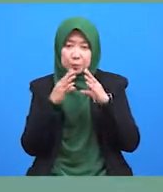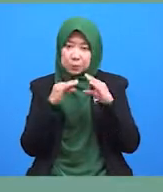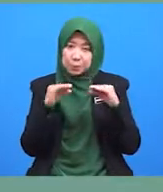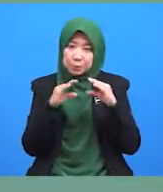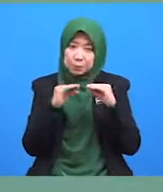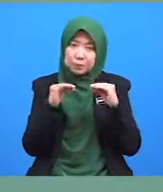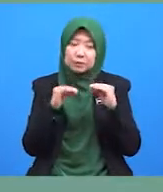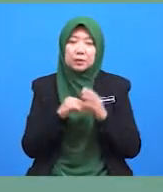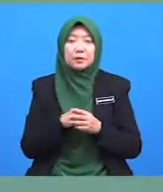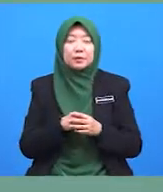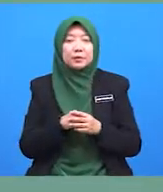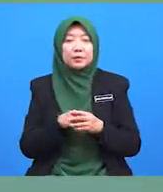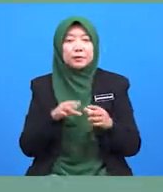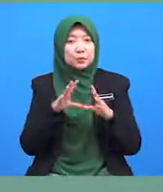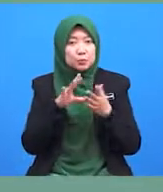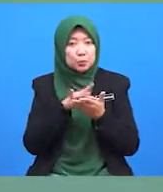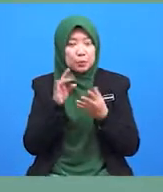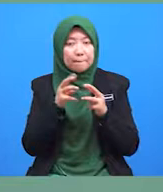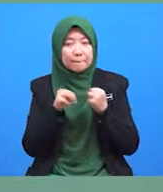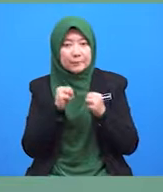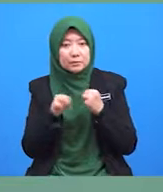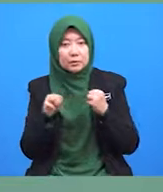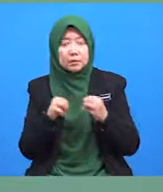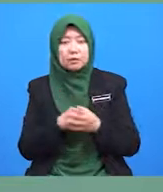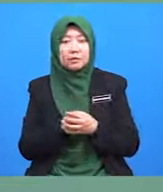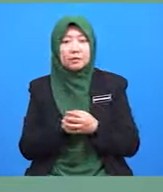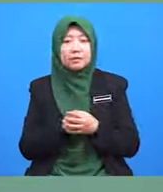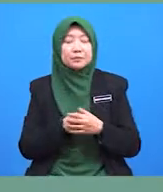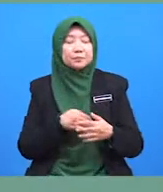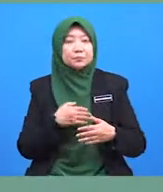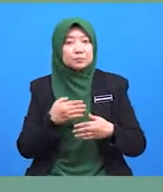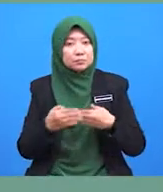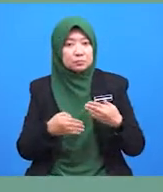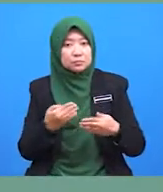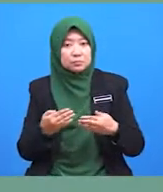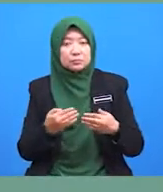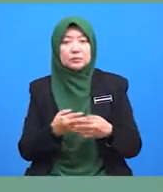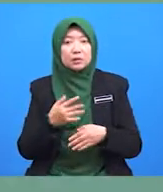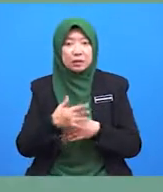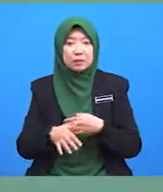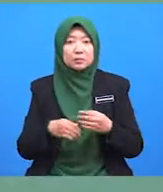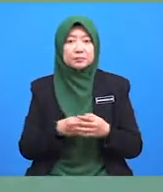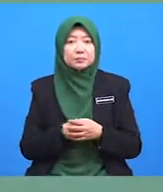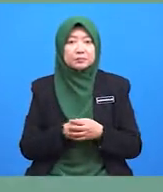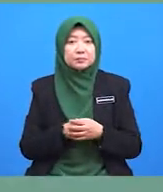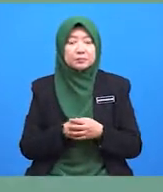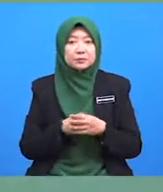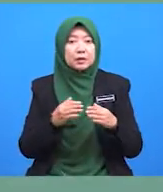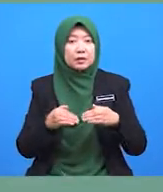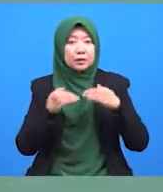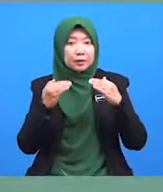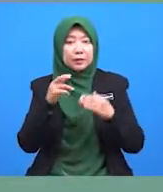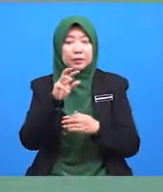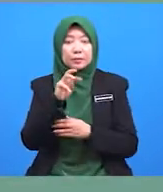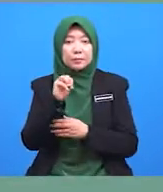melembutkan tisu-tisu yang bermasalah, merangsang peredaran darah, meningkatkan kadar metabolisma,